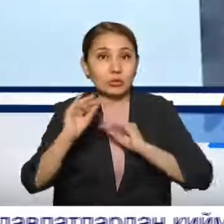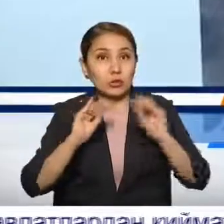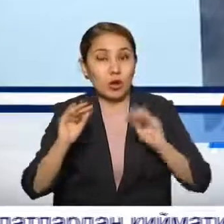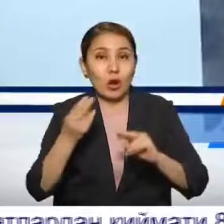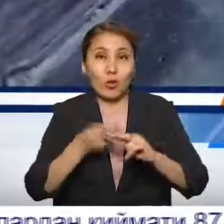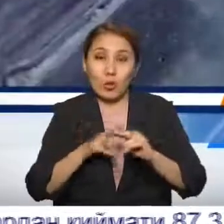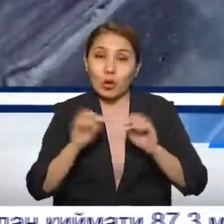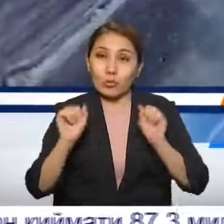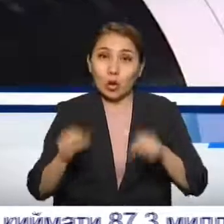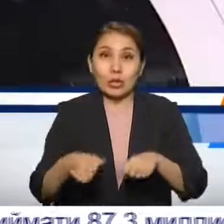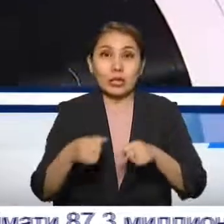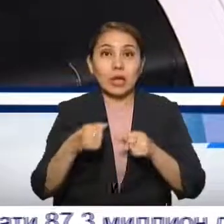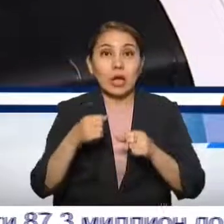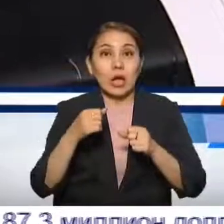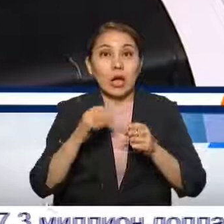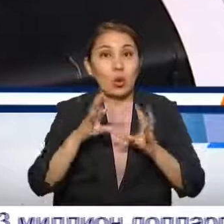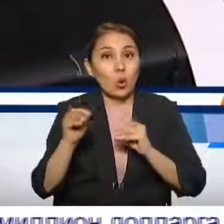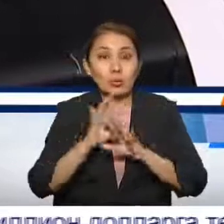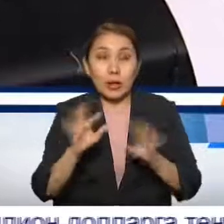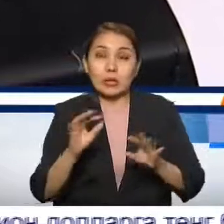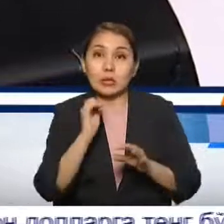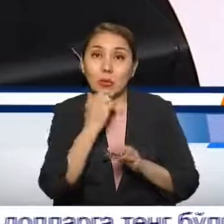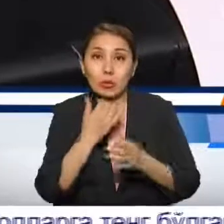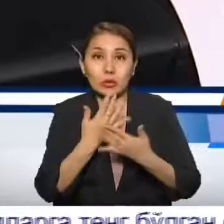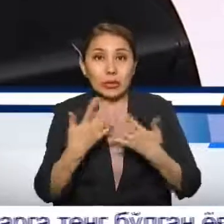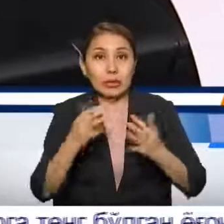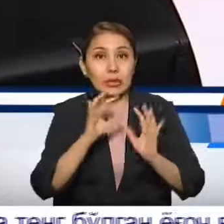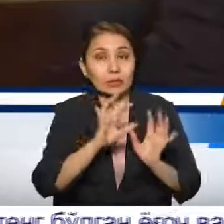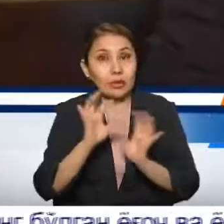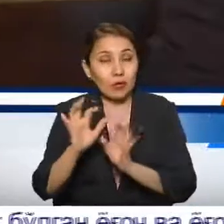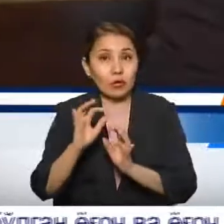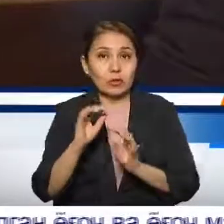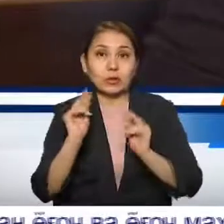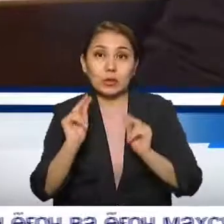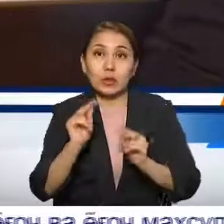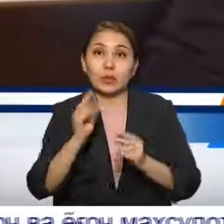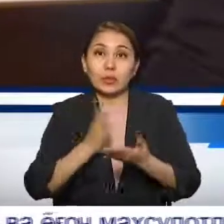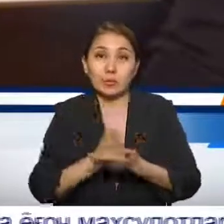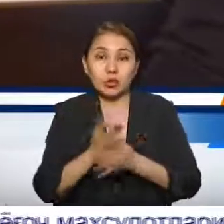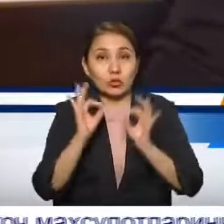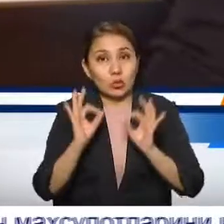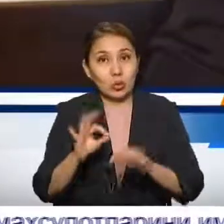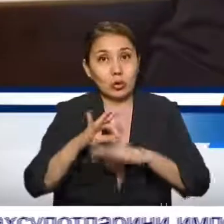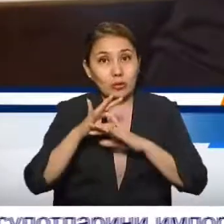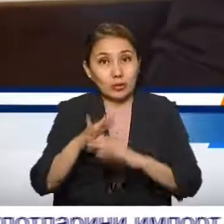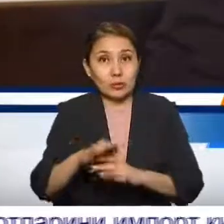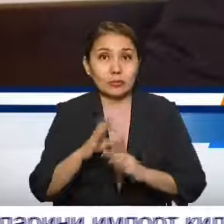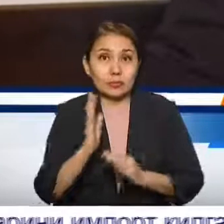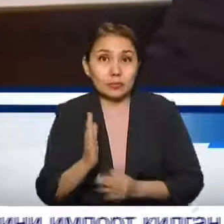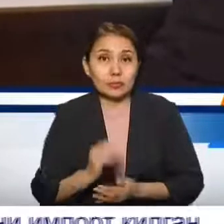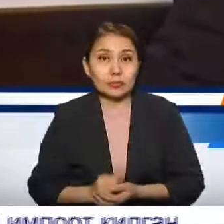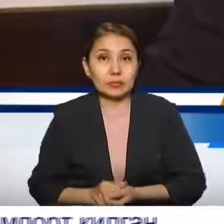Bu imkoniyat ko'chmas mulkning hisobini yuritishda, tizimda shaffoflikni ta'minlashda, nazoratni to'g'ri yo'lga qo'yishda muhim ahamiyat kasb